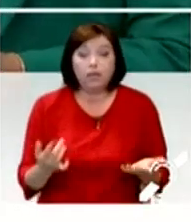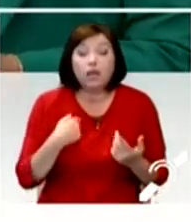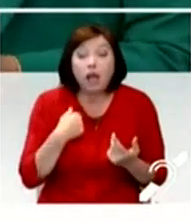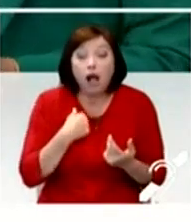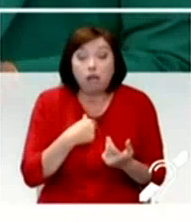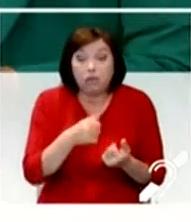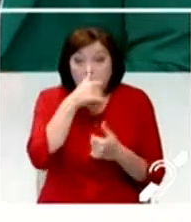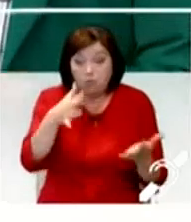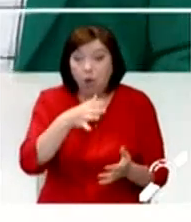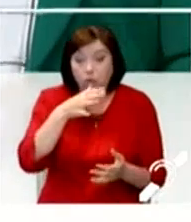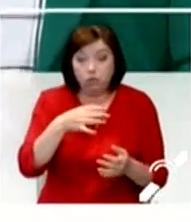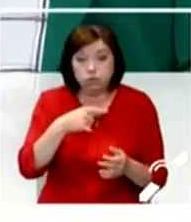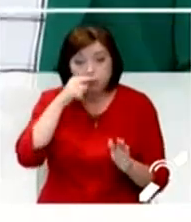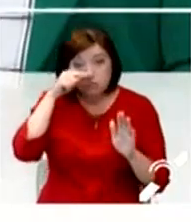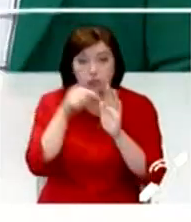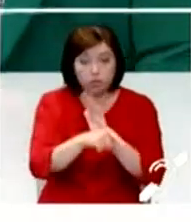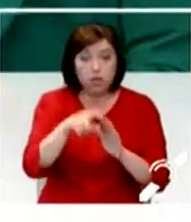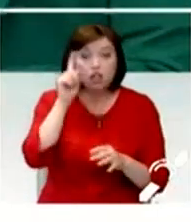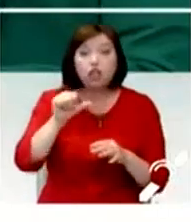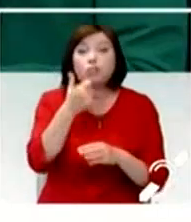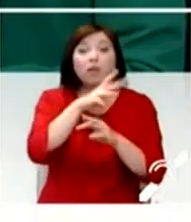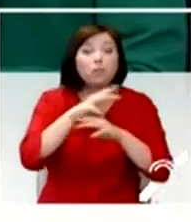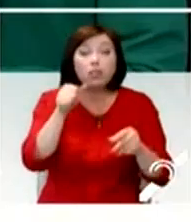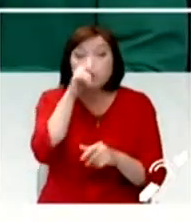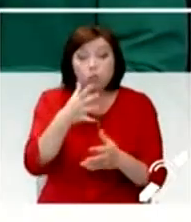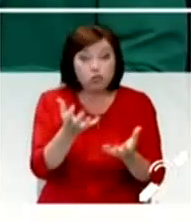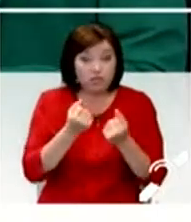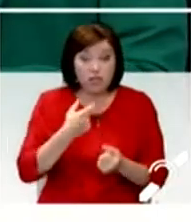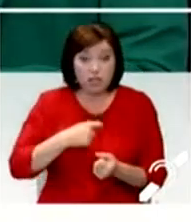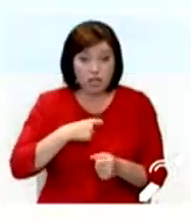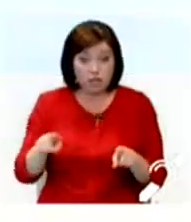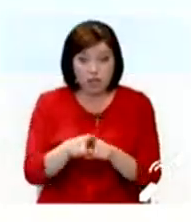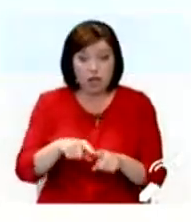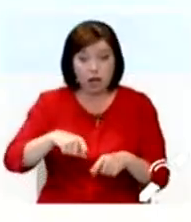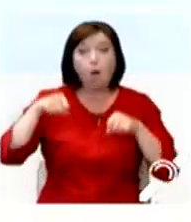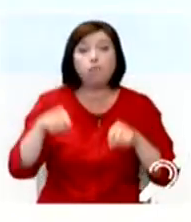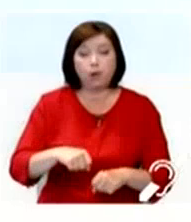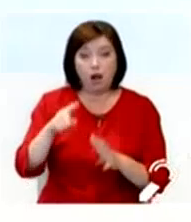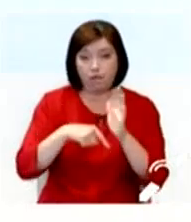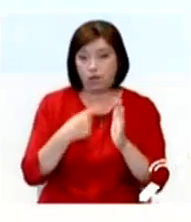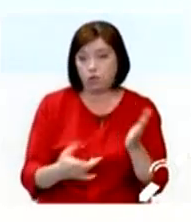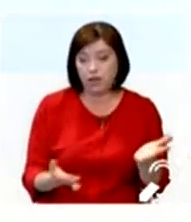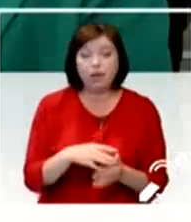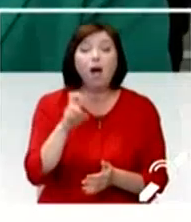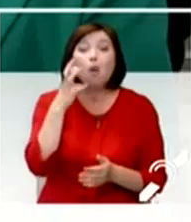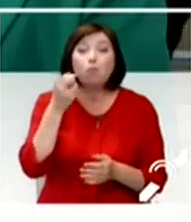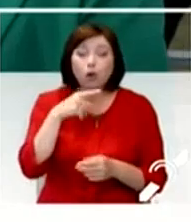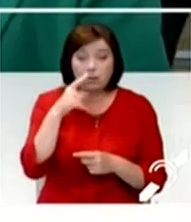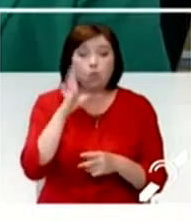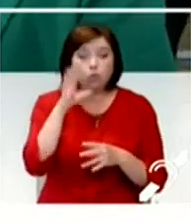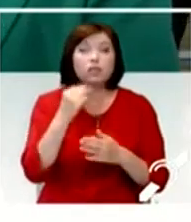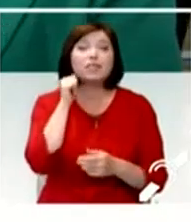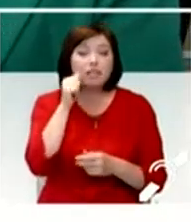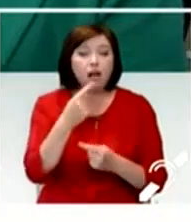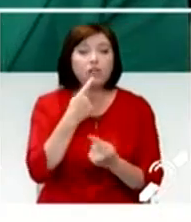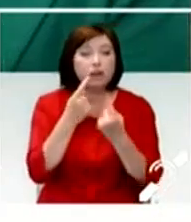pot eu, nici măcar primul ministru nu-și poate asuma astfel de obligațiuni, să le anuleze. Bolea a promis că mâine va discuta acest subiect cu